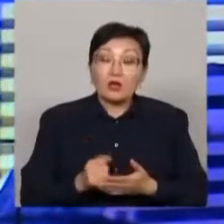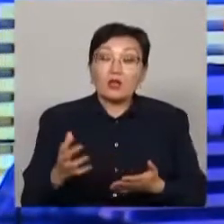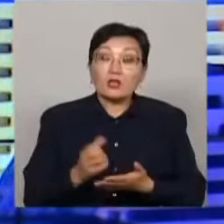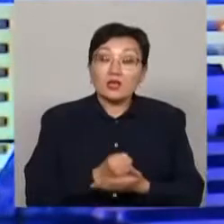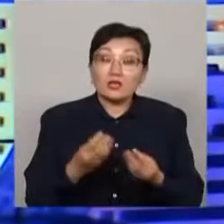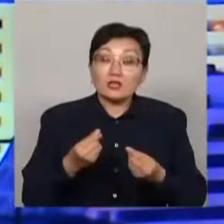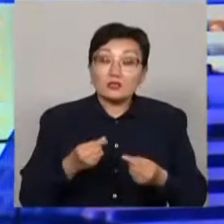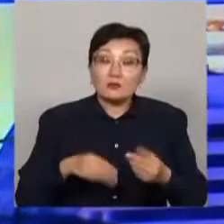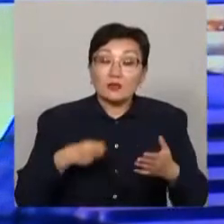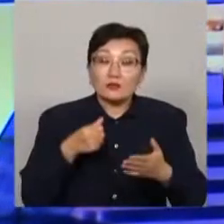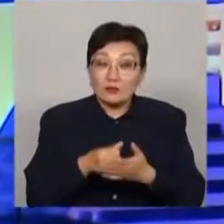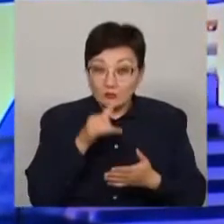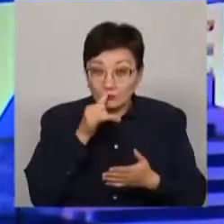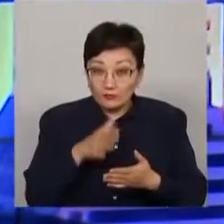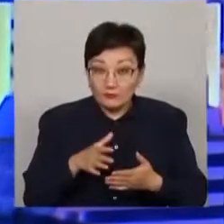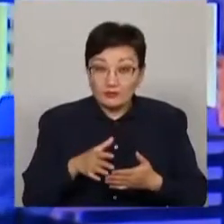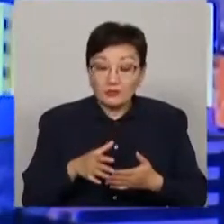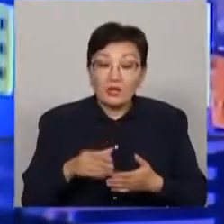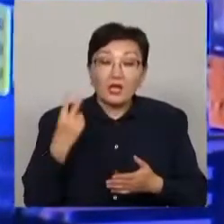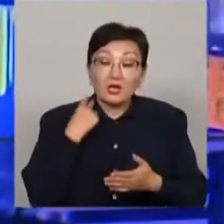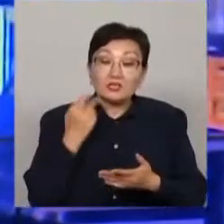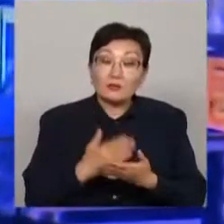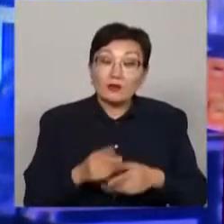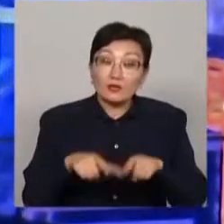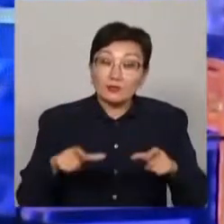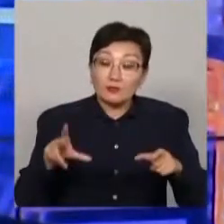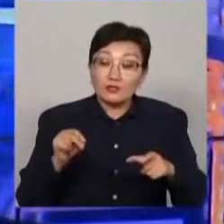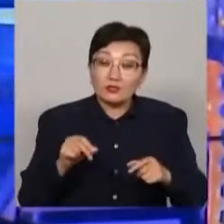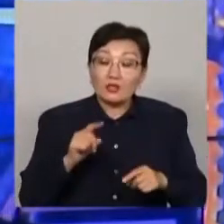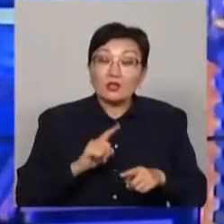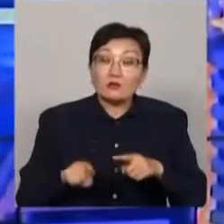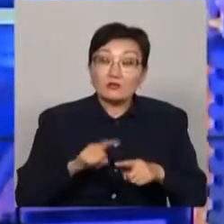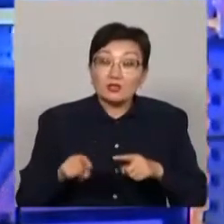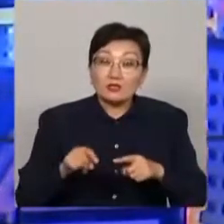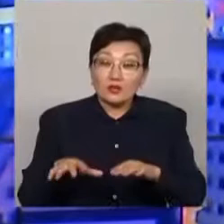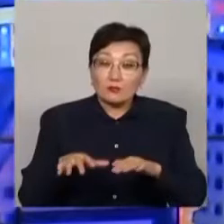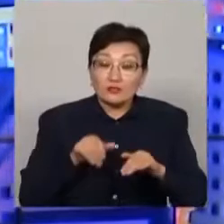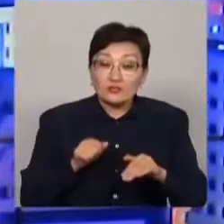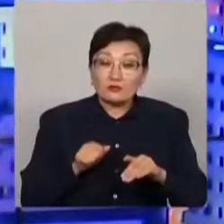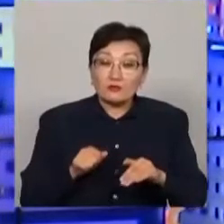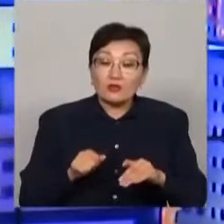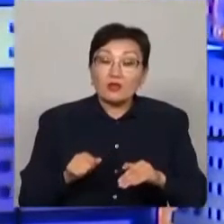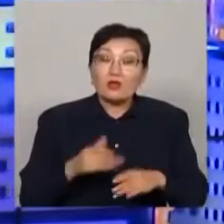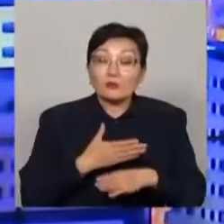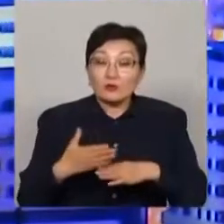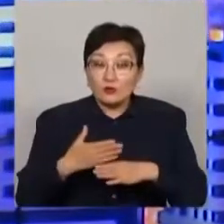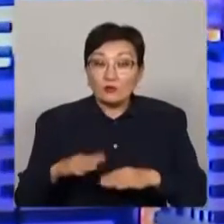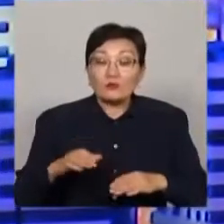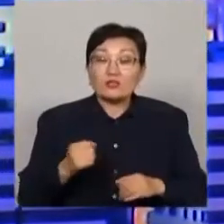ақшаны қайтара алмай қарызға батқандардың көрсеткіші. Жалпы жылдам ақшаға өстеніп, соңынан сан соғып жүргендердің бәрі